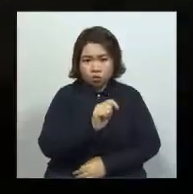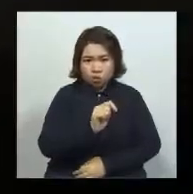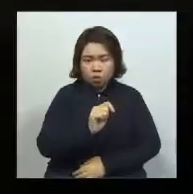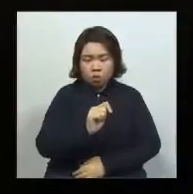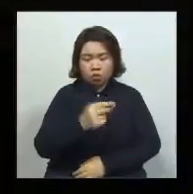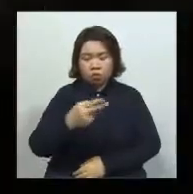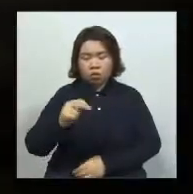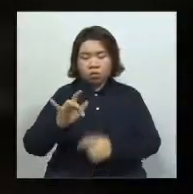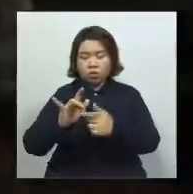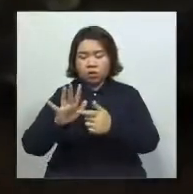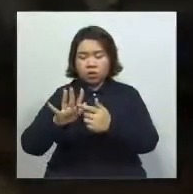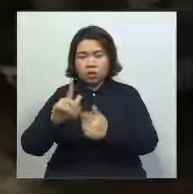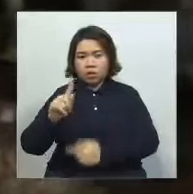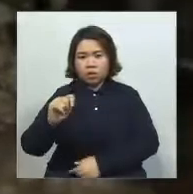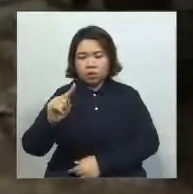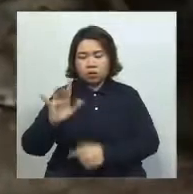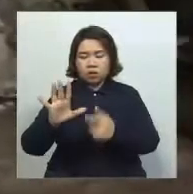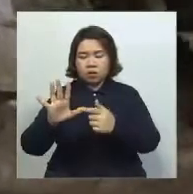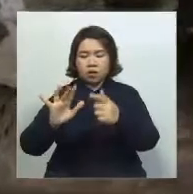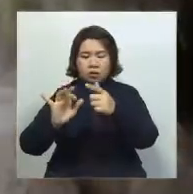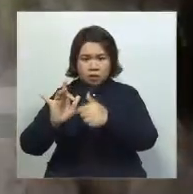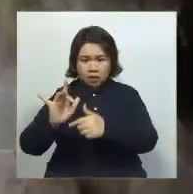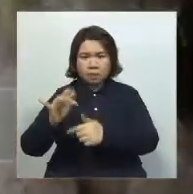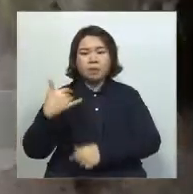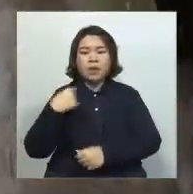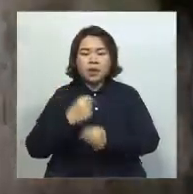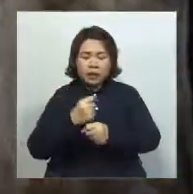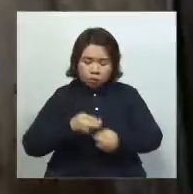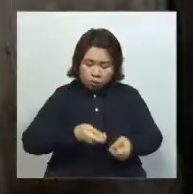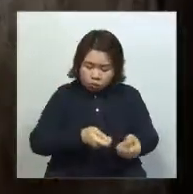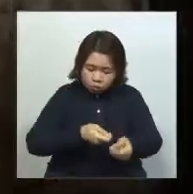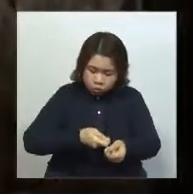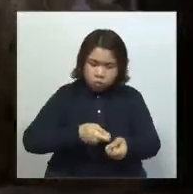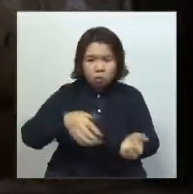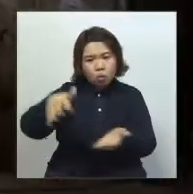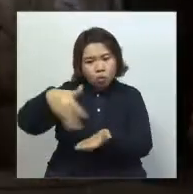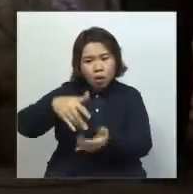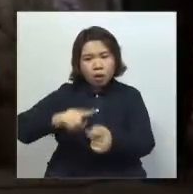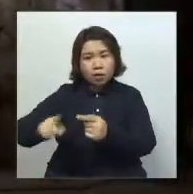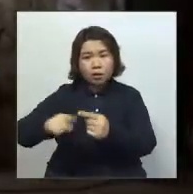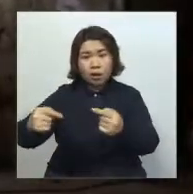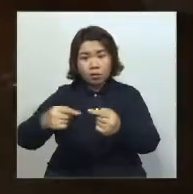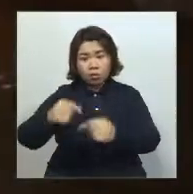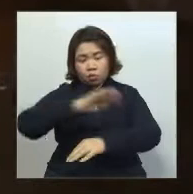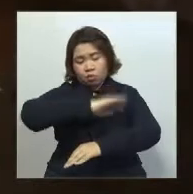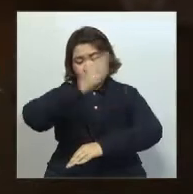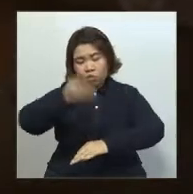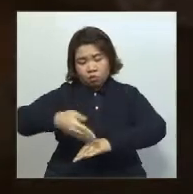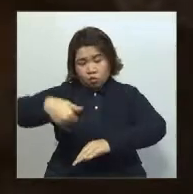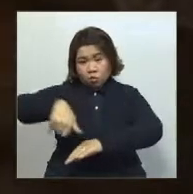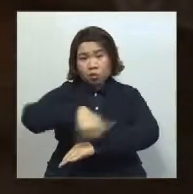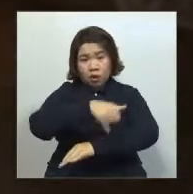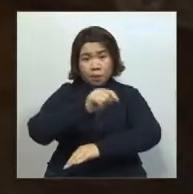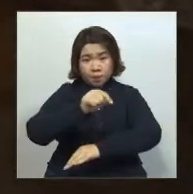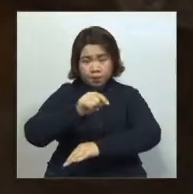ลหน้าถ้ำเข้ามาดูแลและทำความสะอาดบริเวณสระแก้วสระน้ำศักดิ์สิทธิ์ภายในถ้ำมืดของวัดภูหาพิมุ